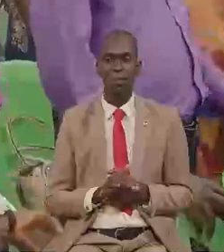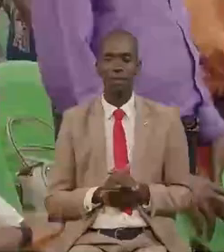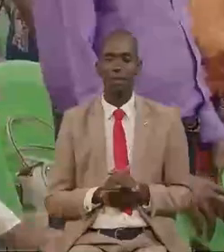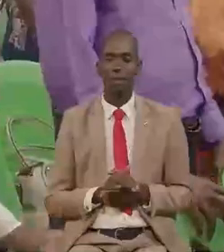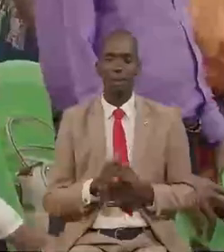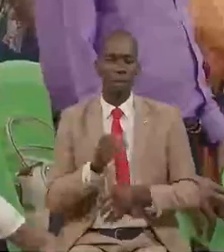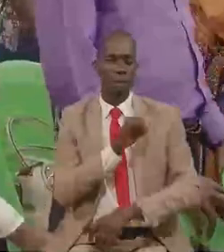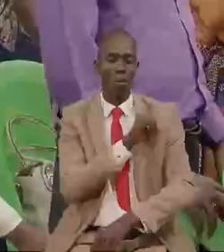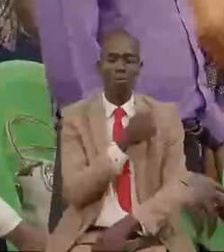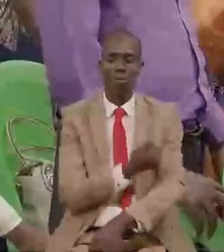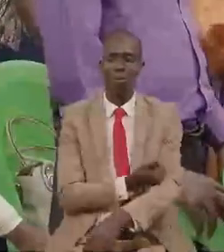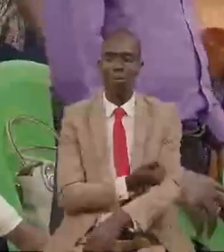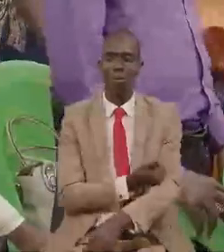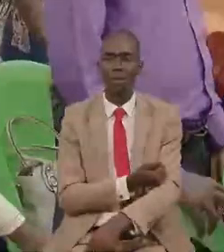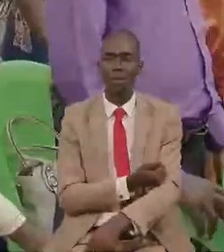L'autorisation.